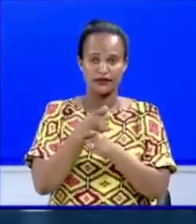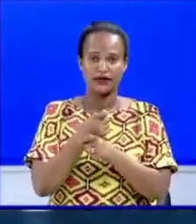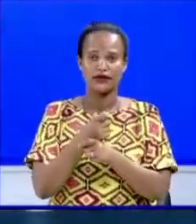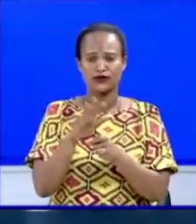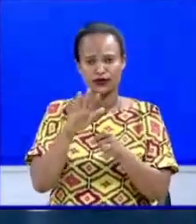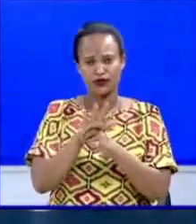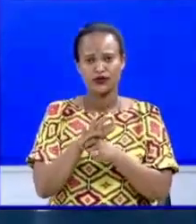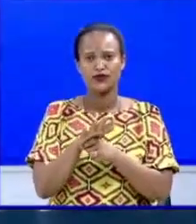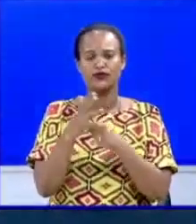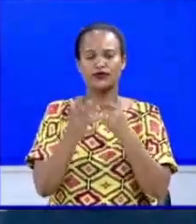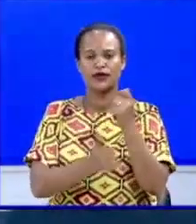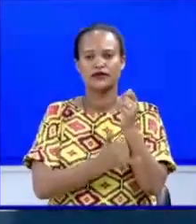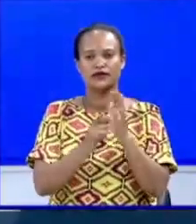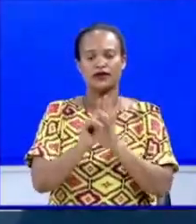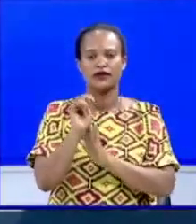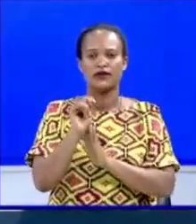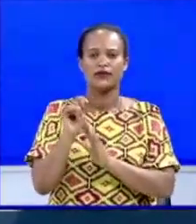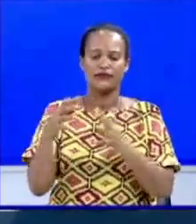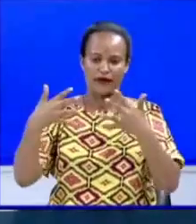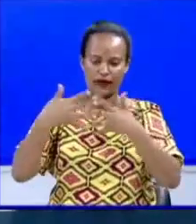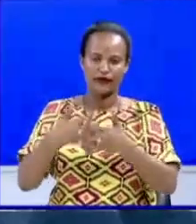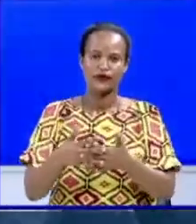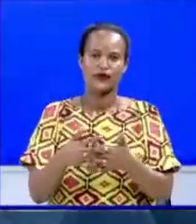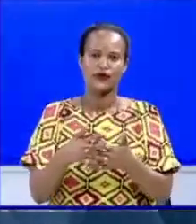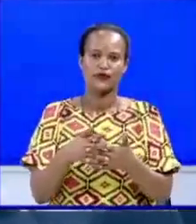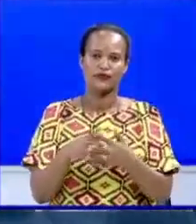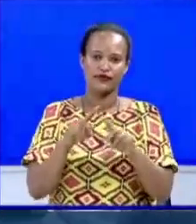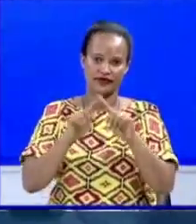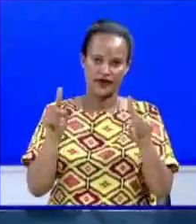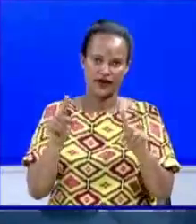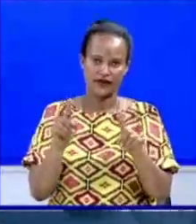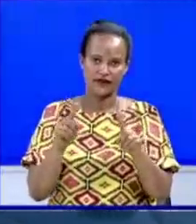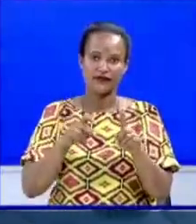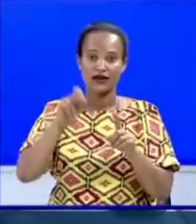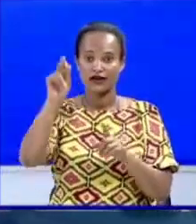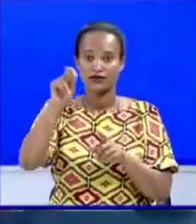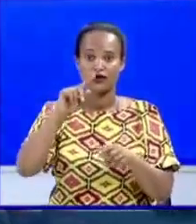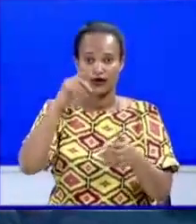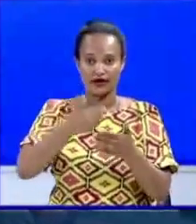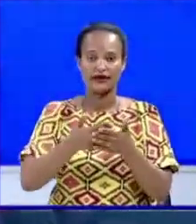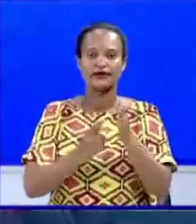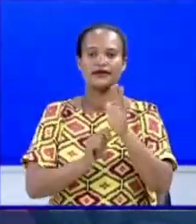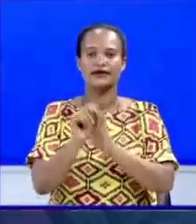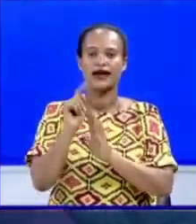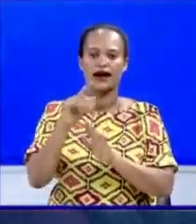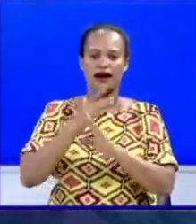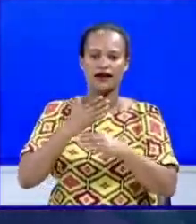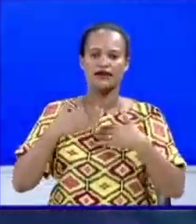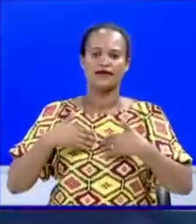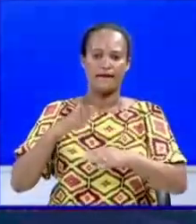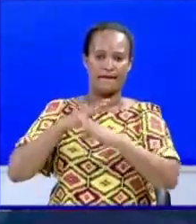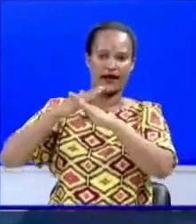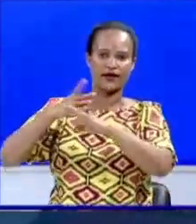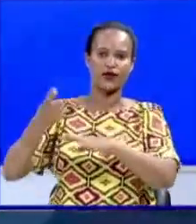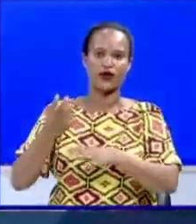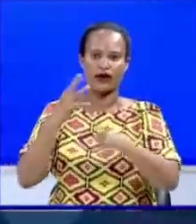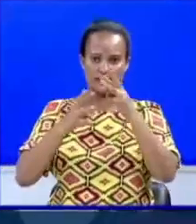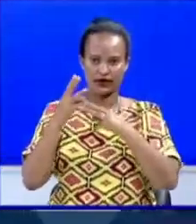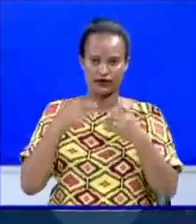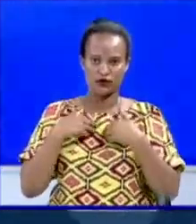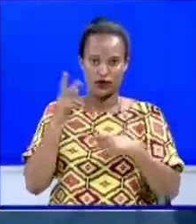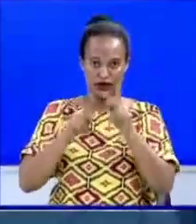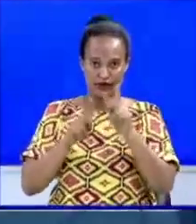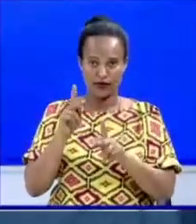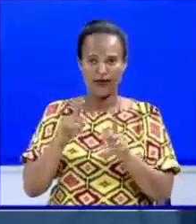ብኩሉ ዓዲ እየ ተሓባቢሮም በዓላትን ብለ ተሓባበርዎ። ብፍላይ ዲያስፖራ ደቂ ትግራይ ኣካልቲ መኸተ ኮይኖም ኣብ ፀገም ንዘሎ